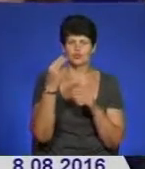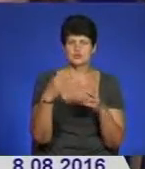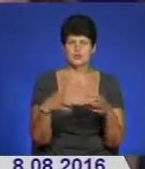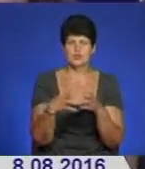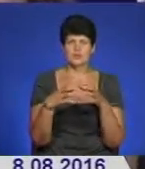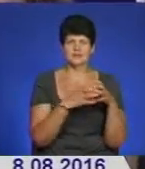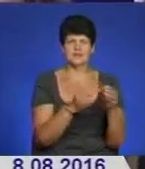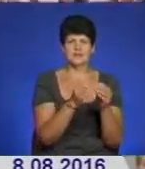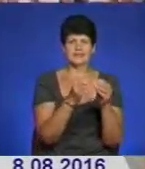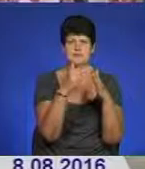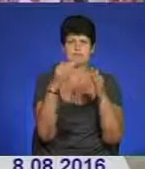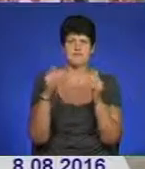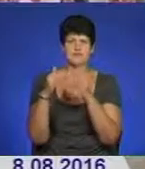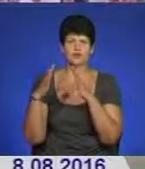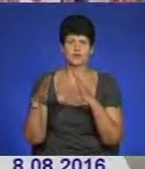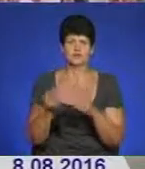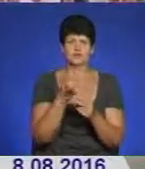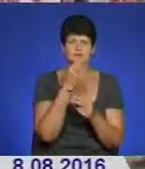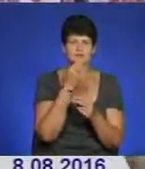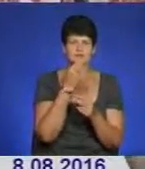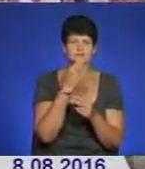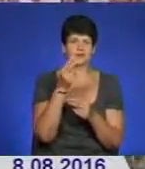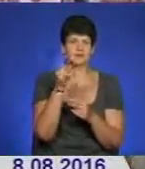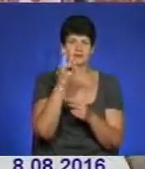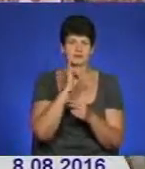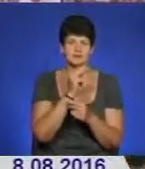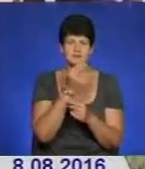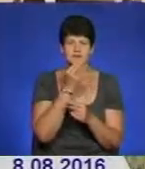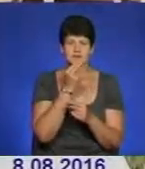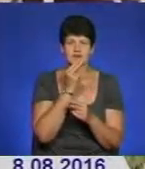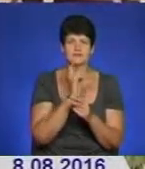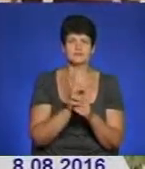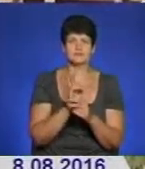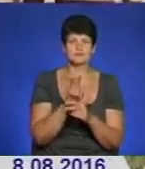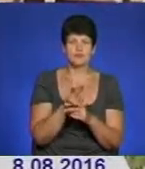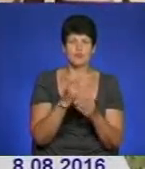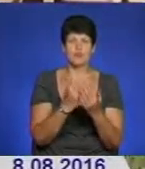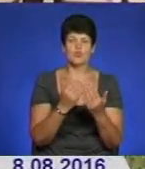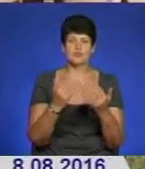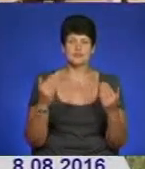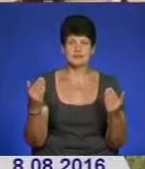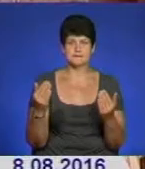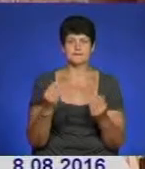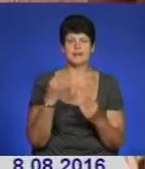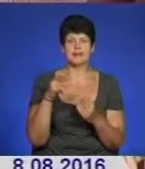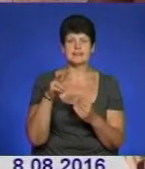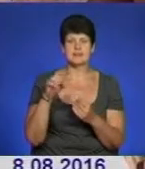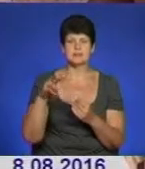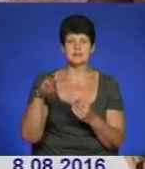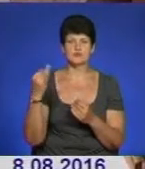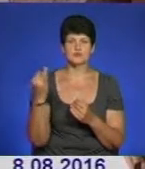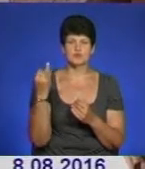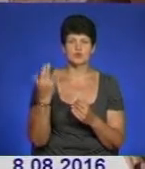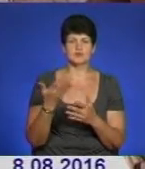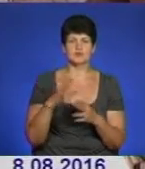10 павільйонів, частування традиційними стравами та відвідини музейного комплексу лемківської історії та побуту, де усе